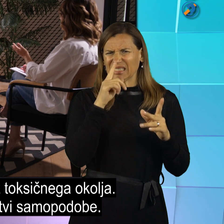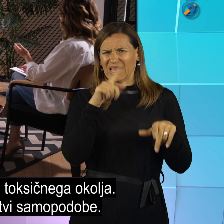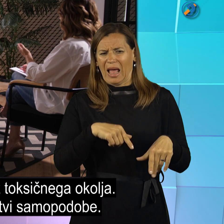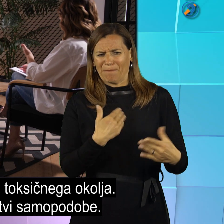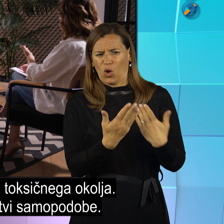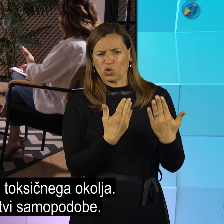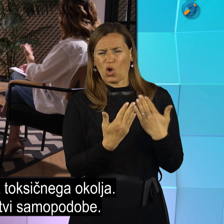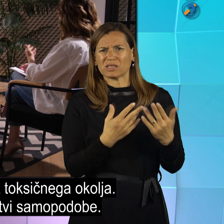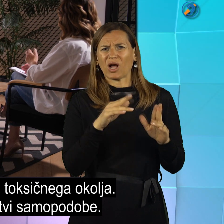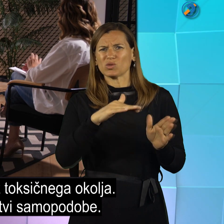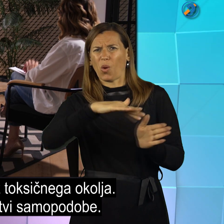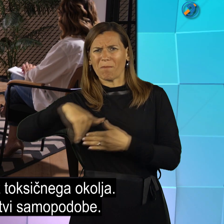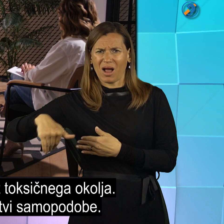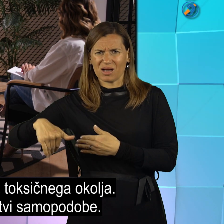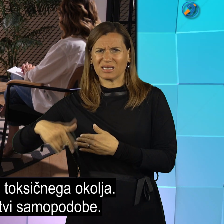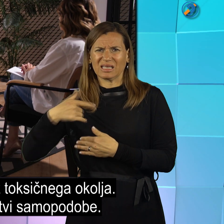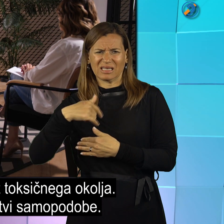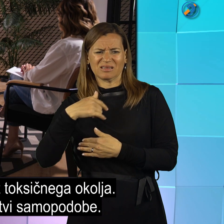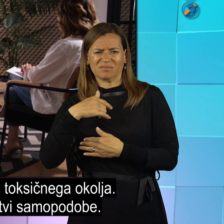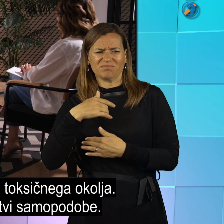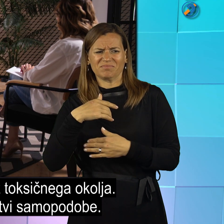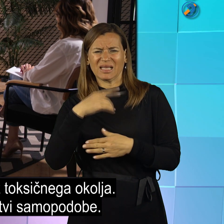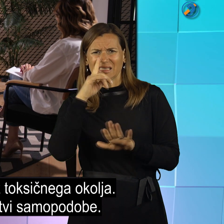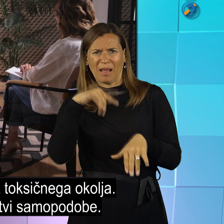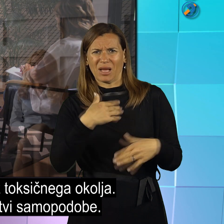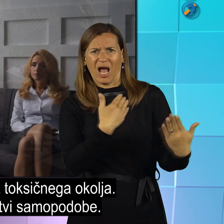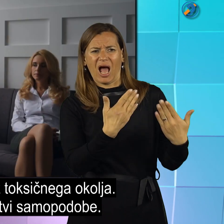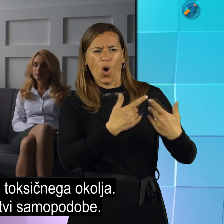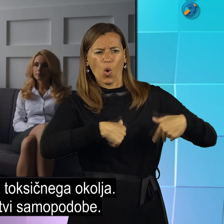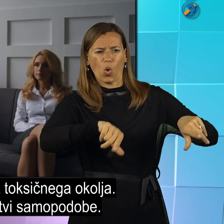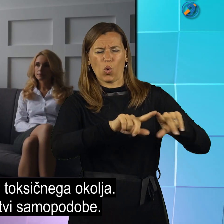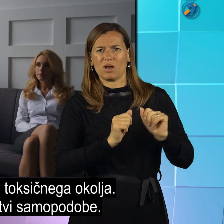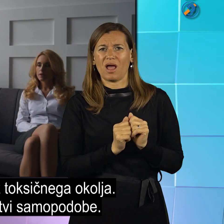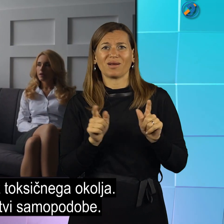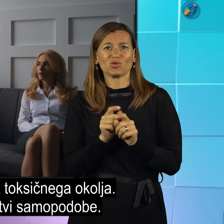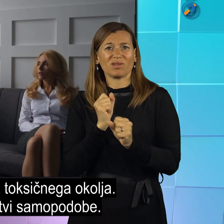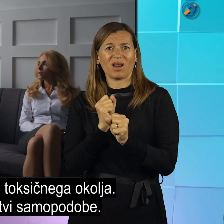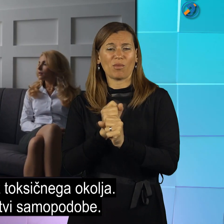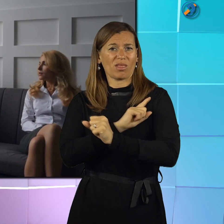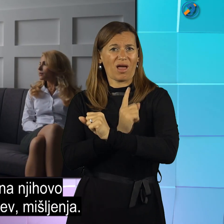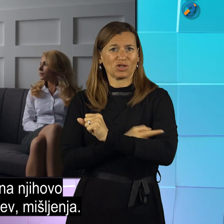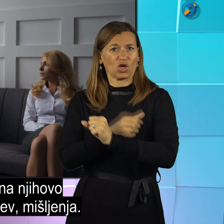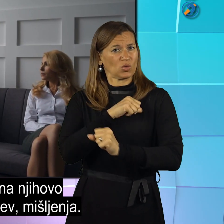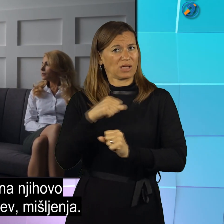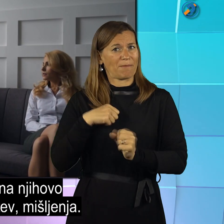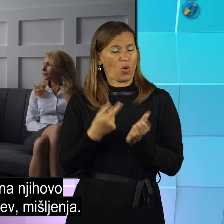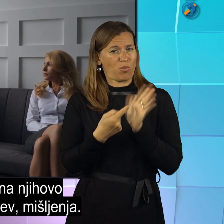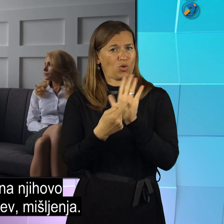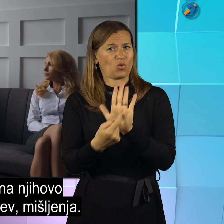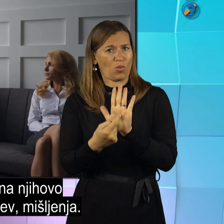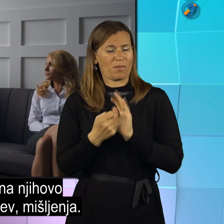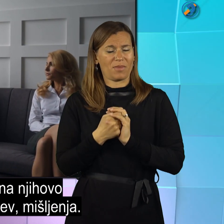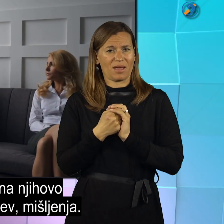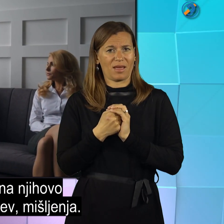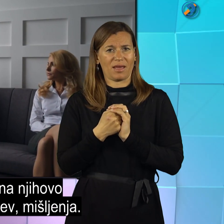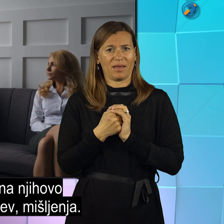kako se umakniti kakšnega toksičnega okolja. Potem delamo na jačanju samopodobe, na v bistvu